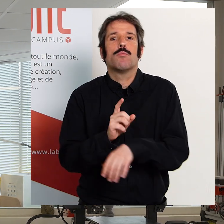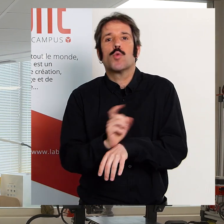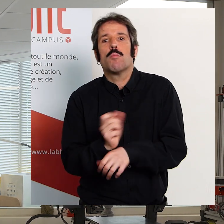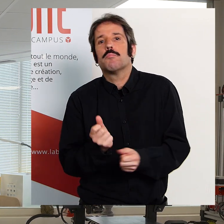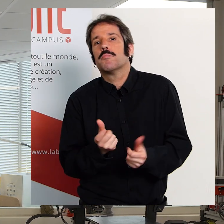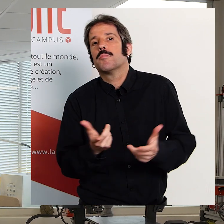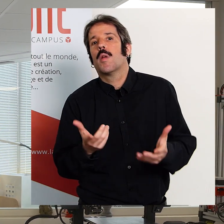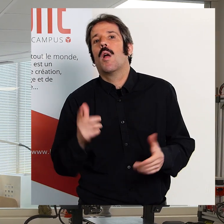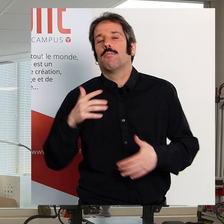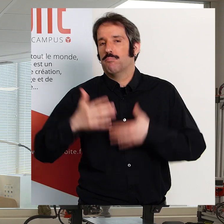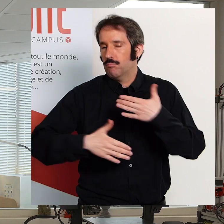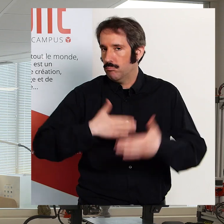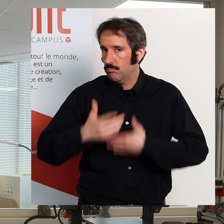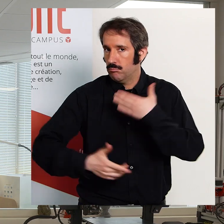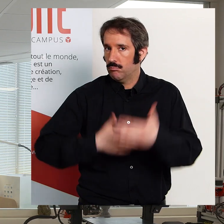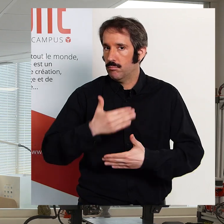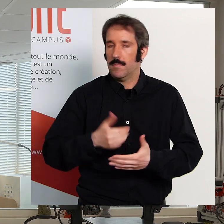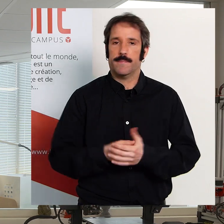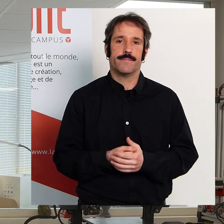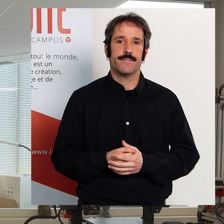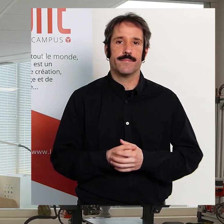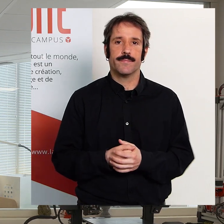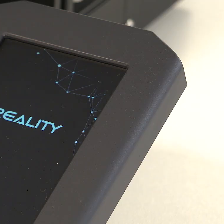On attend quelques secondes que l'imprimante démarre.